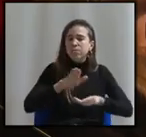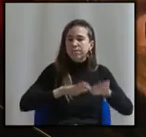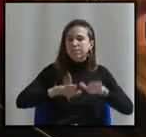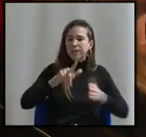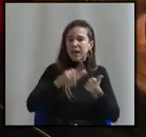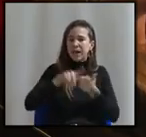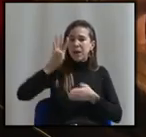catalana.